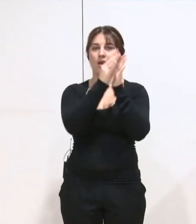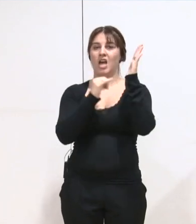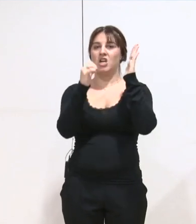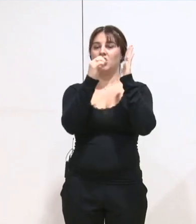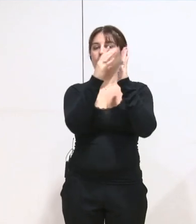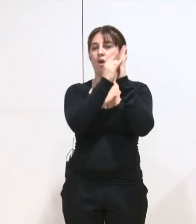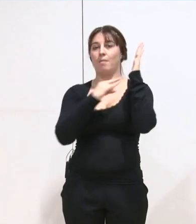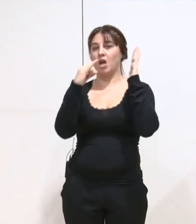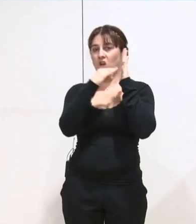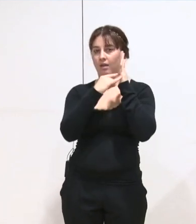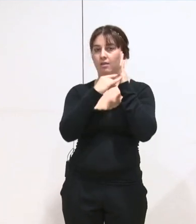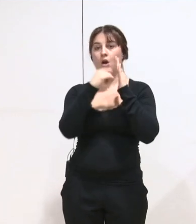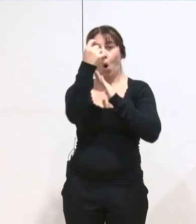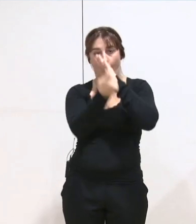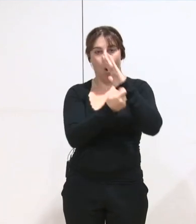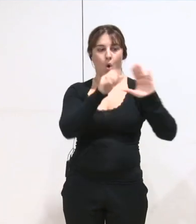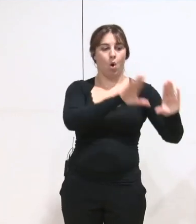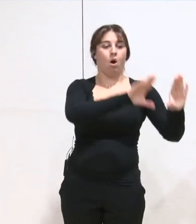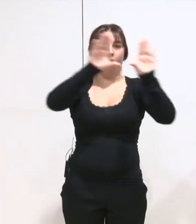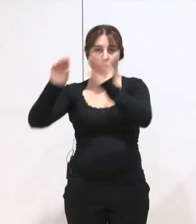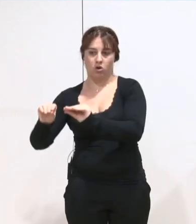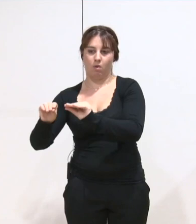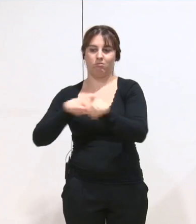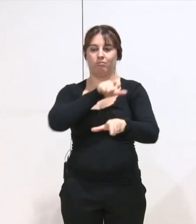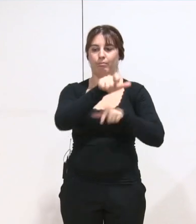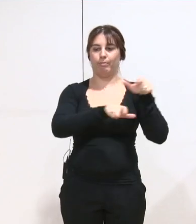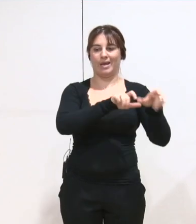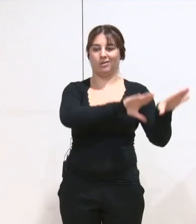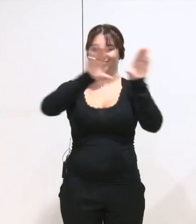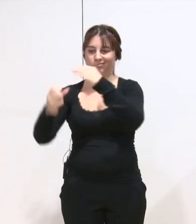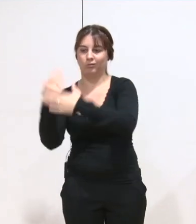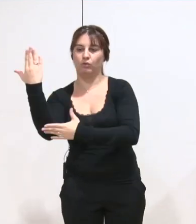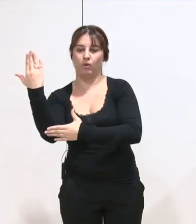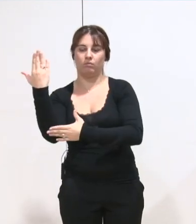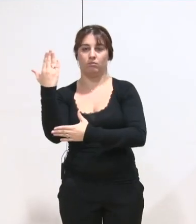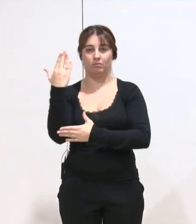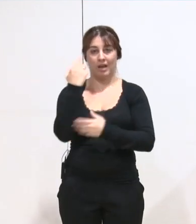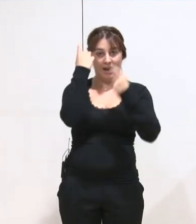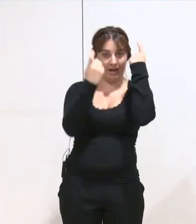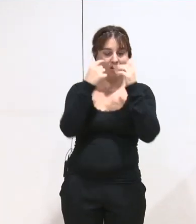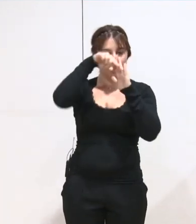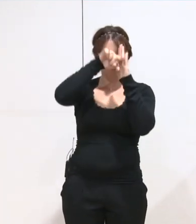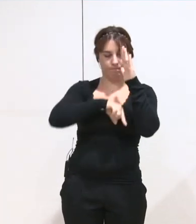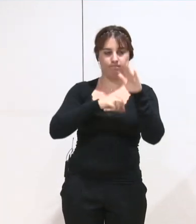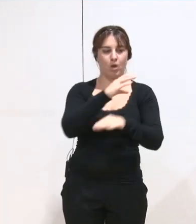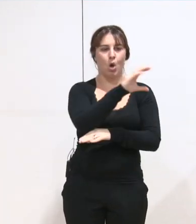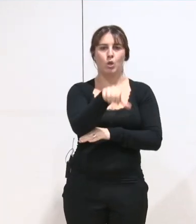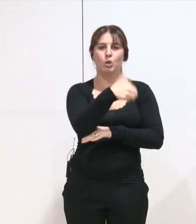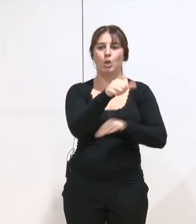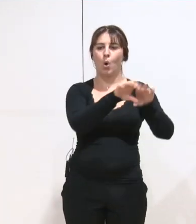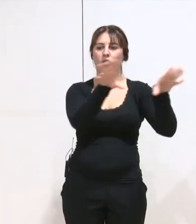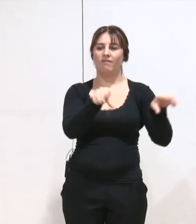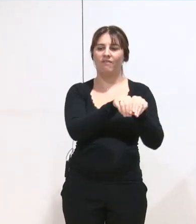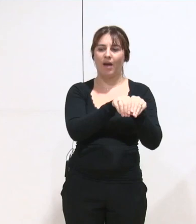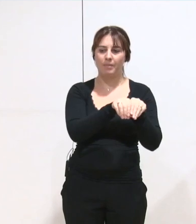relogement, c'est-à-dire les règles du jeu qui vont définir les conditions dans lesquelles les 111 familles, à